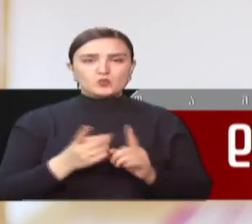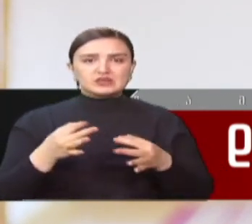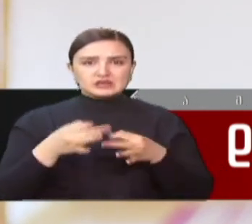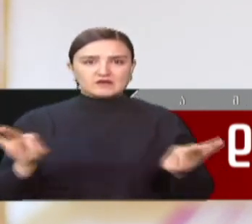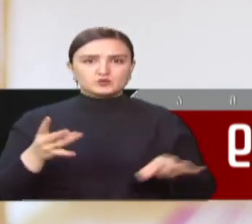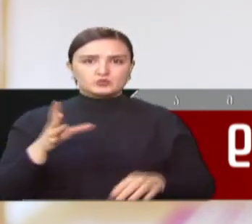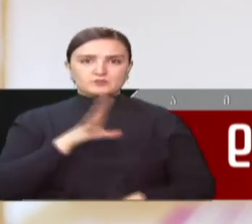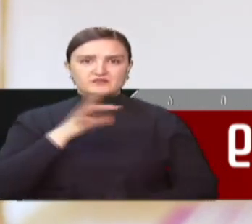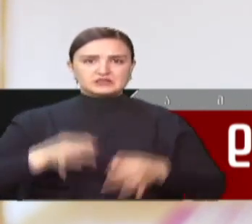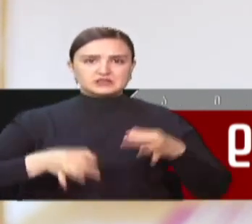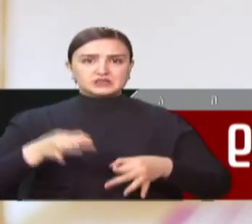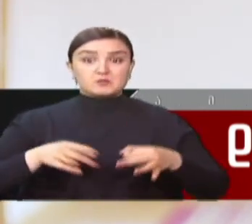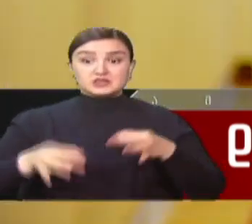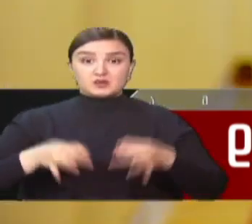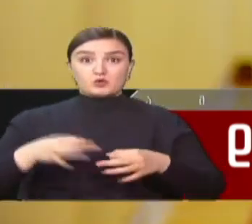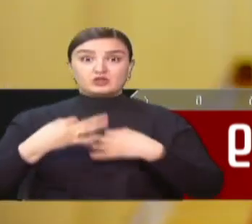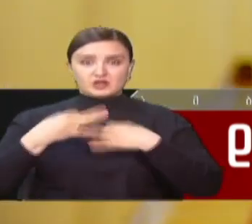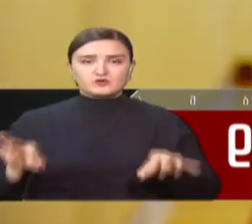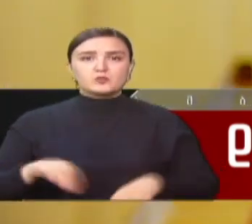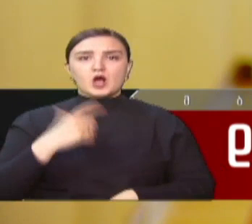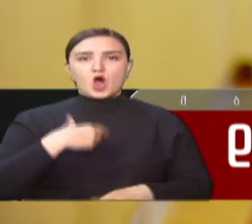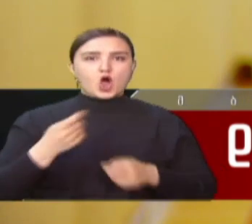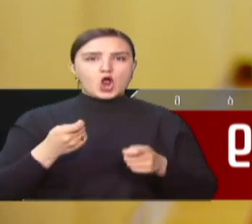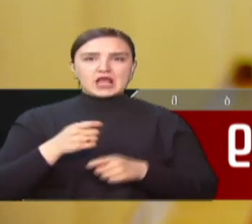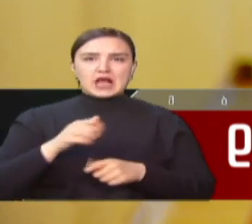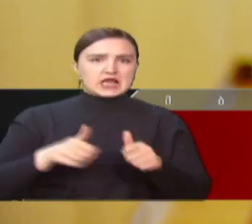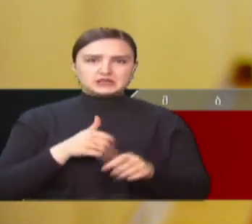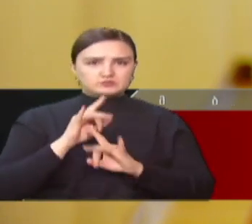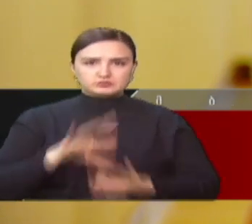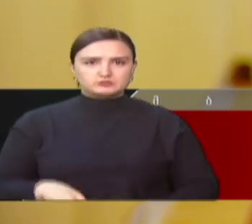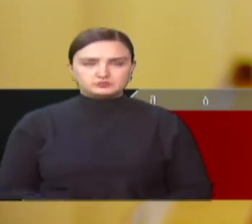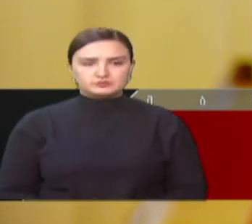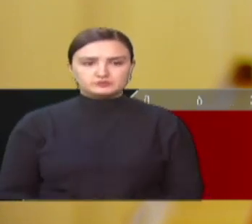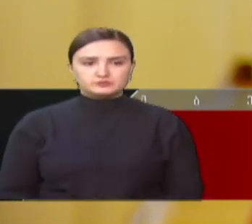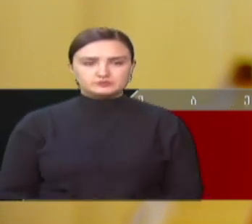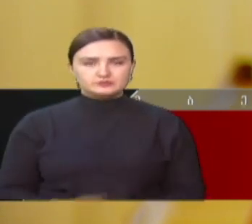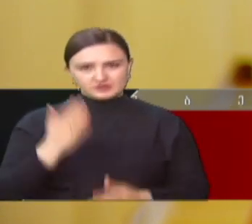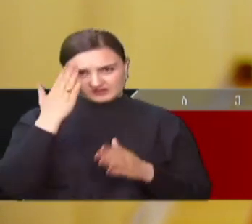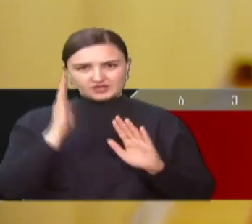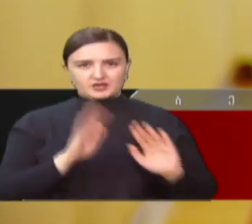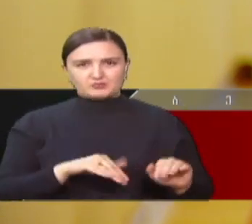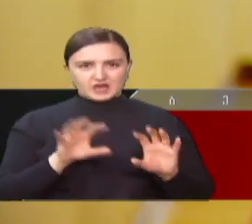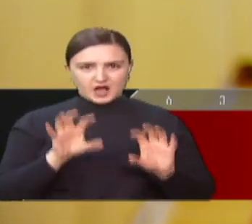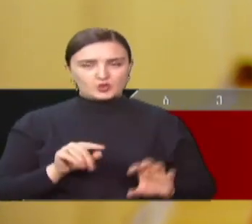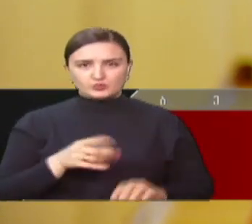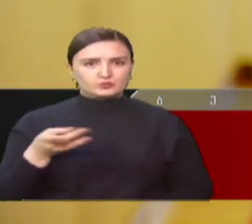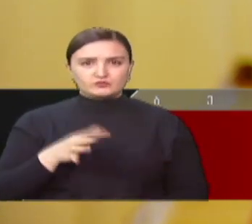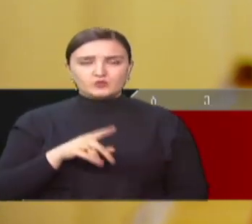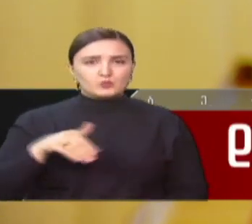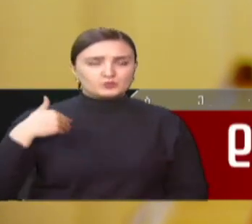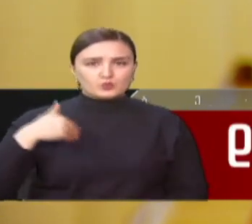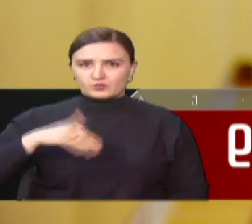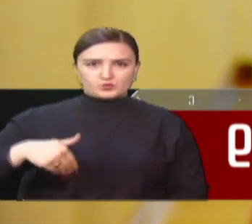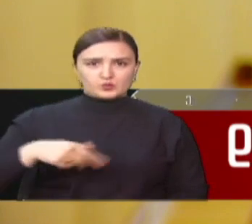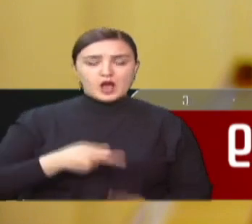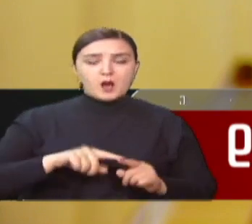იყოს და მაშინ ეშველება ოლიგარქიზაციას. რომ გონი სწორი რჩევა რომ თავი დავანებოთ ამ კანონს და შევეშვათ. Არ გჭირდება ეს კანონი, ჩვენ პრობლემაც გვაქვს იმას